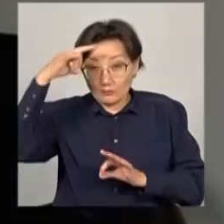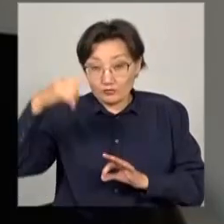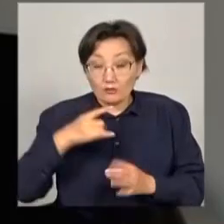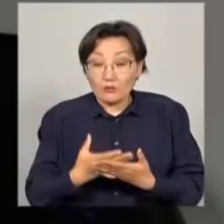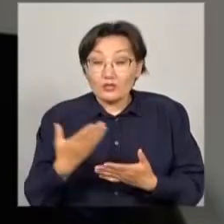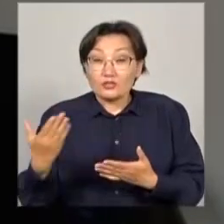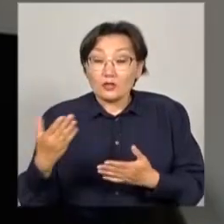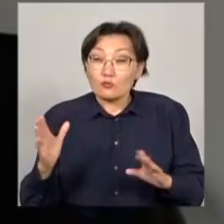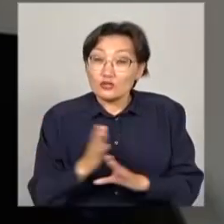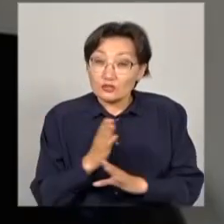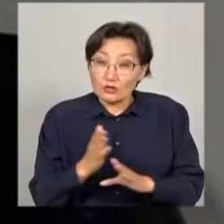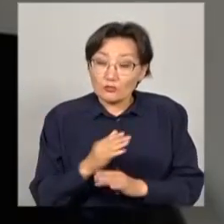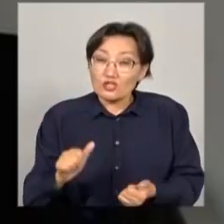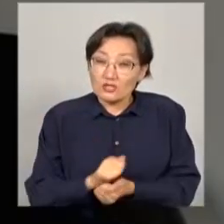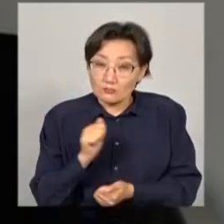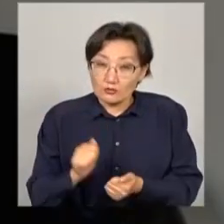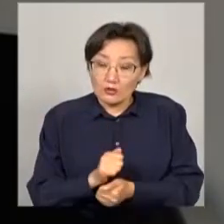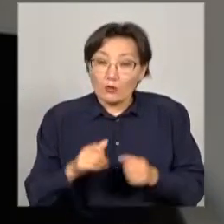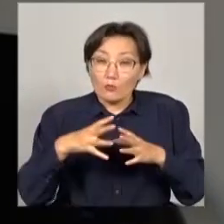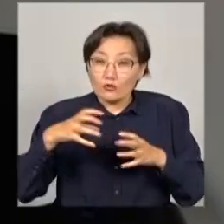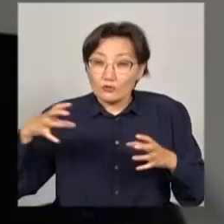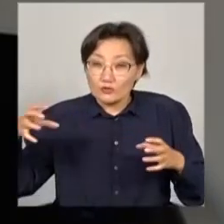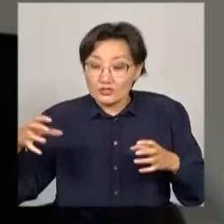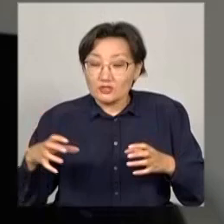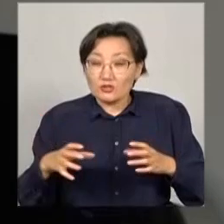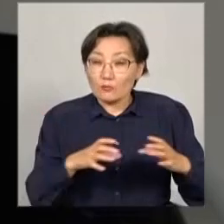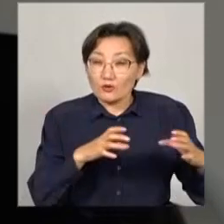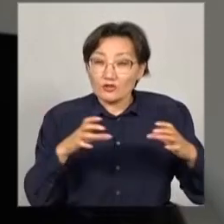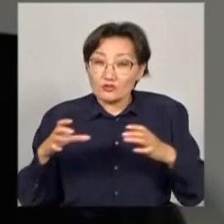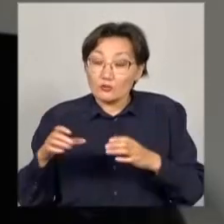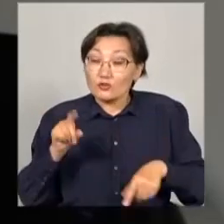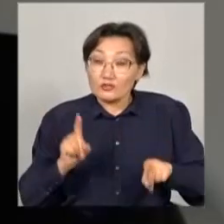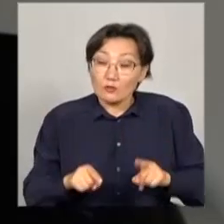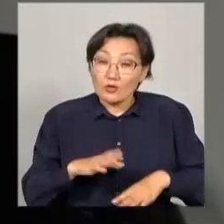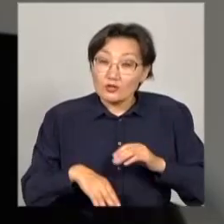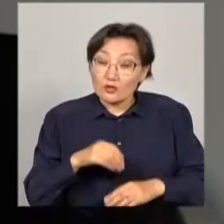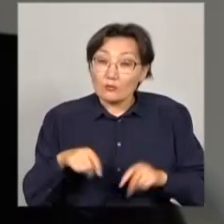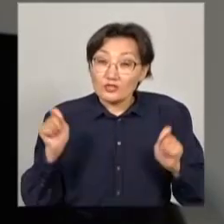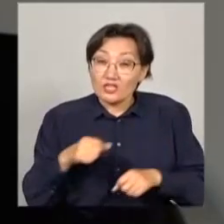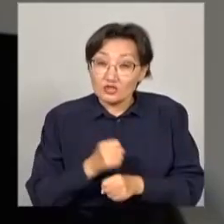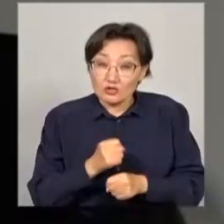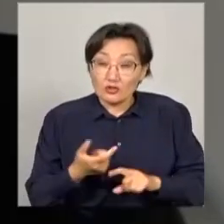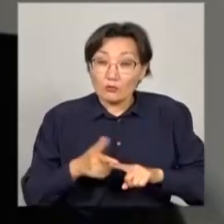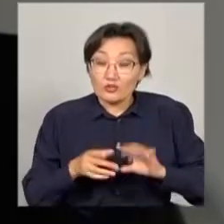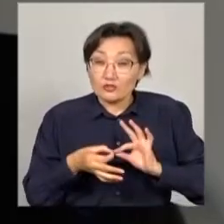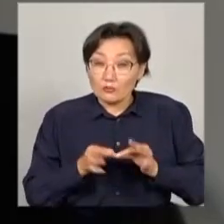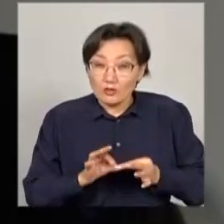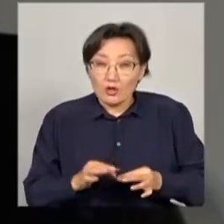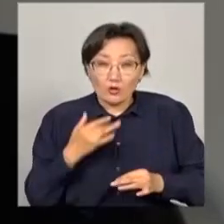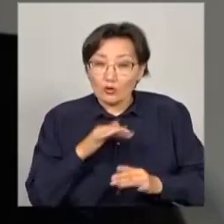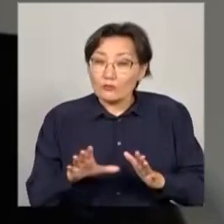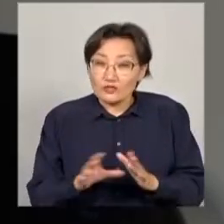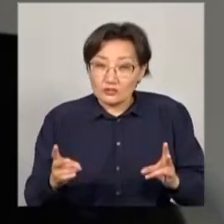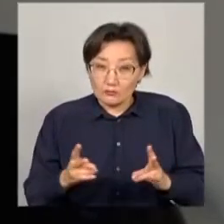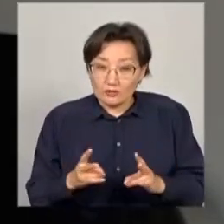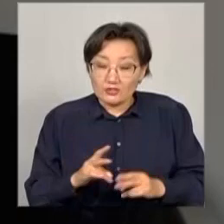ол жақтағы климаттың өзі құрғақ, ондағы бұлттардың шөгуінің өзі өте сирек. Сондықтан қолдан жаңбыр жасау өте қиын. Оған тым көп энергия керек. Ал